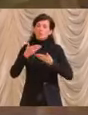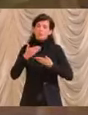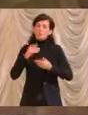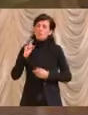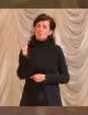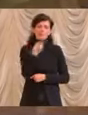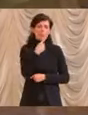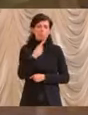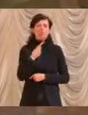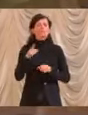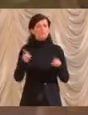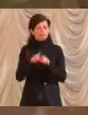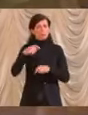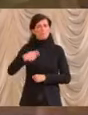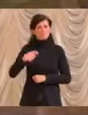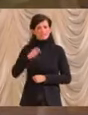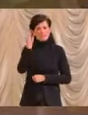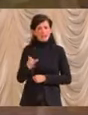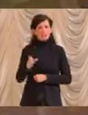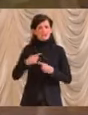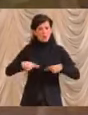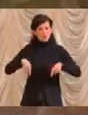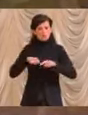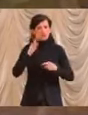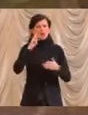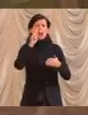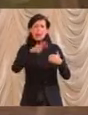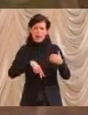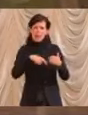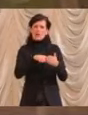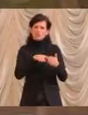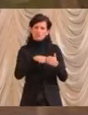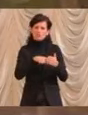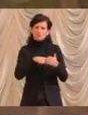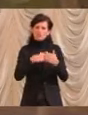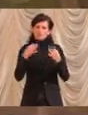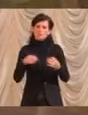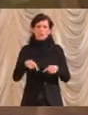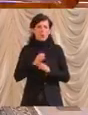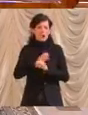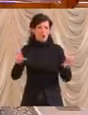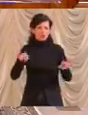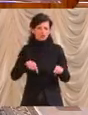Commissione, a leggere il monito lanciato oggi da Jacques Delors.